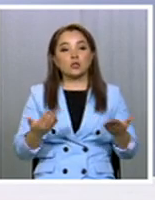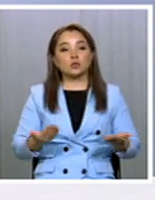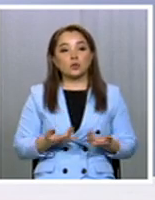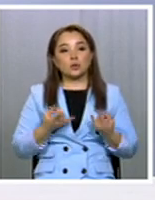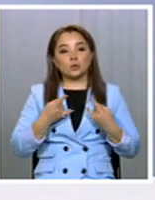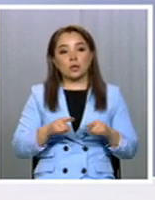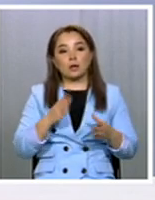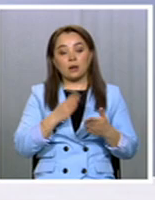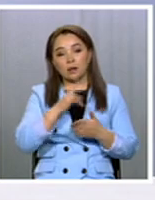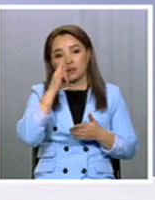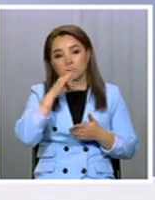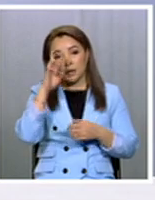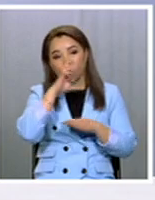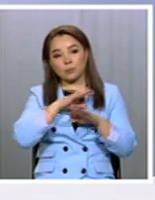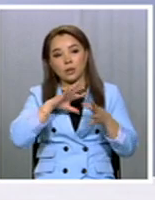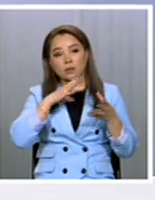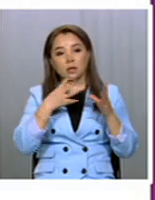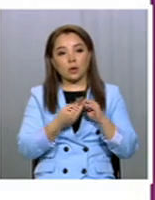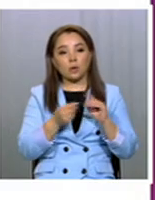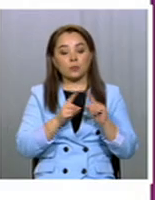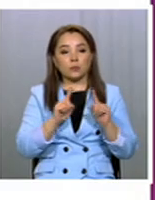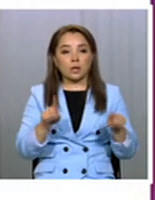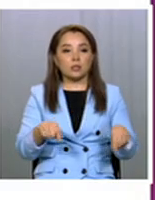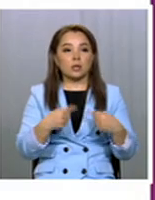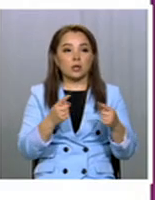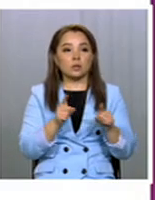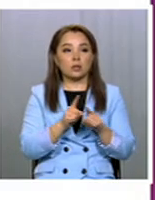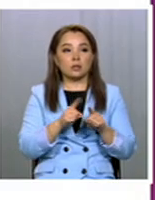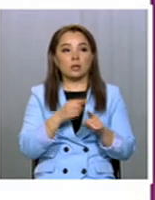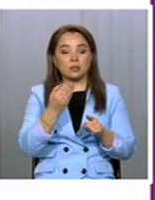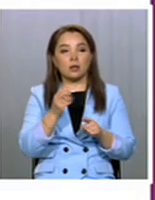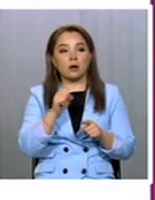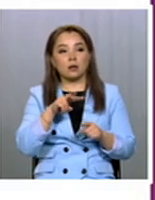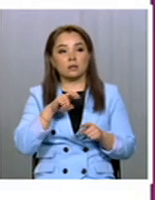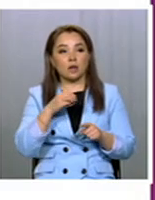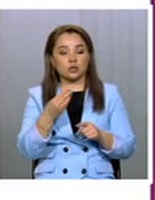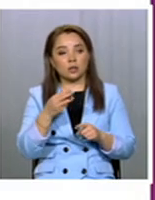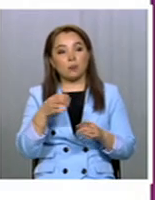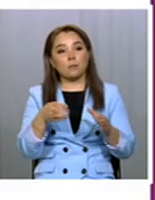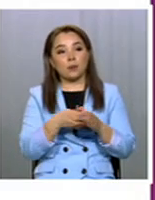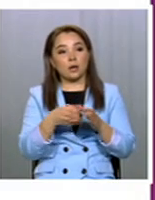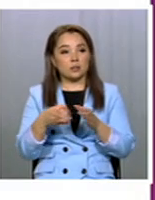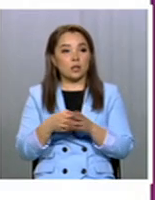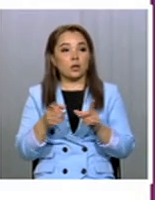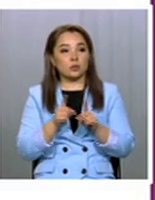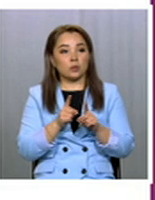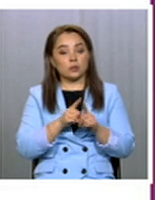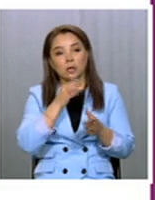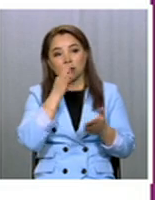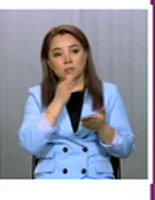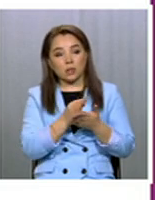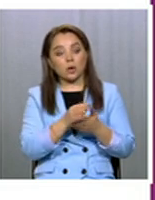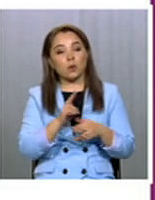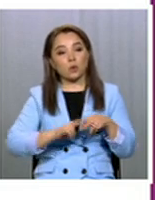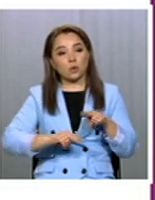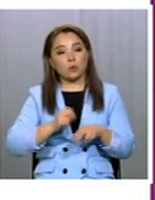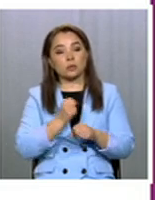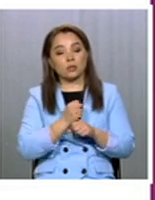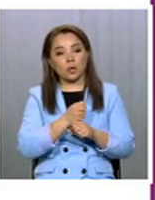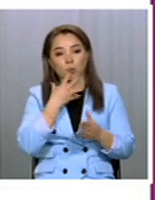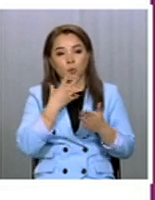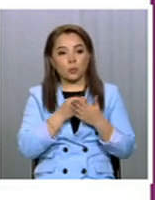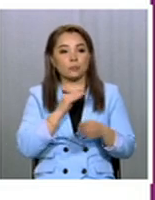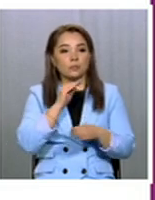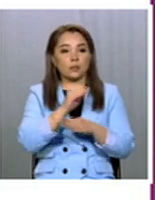мемлекетін қалыптасуына өз үлестерін қосып, сонымен қатар Алаш партиясының, Алаш орда үкіметінің құрылуына өз септігін